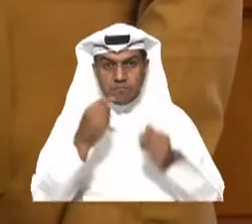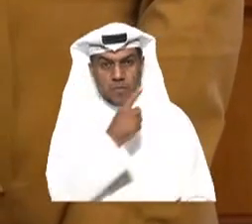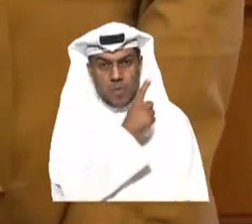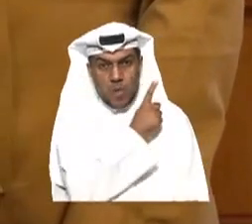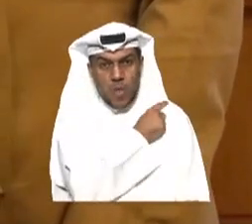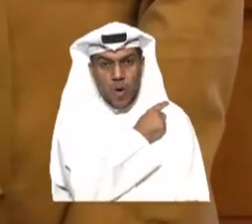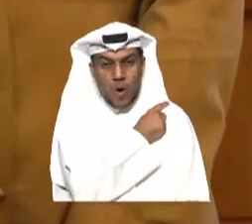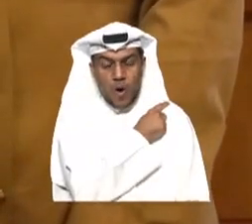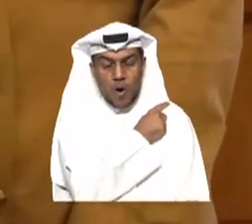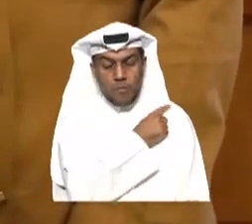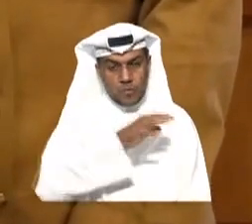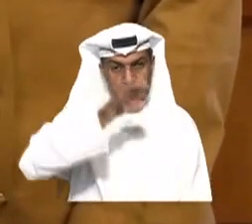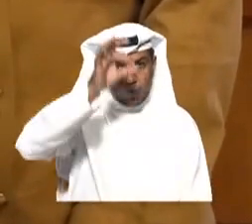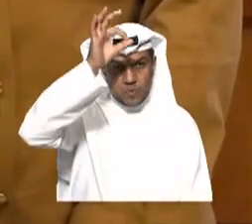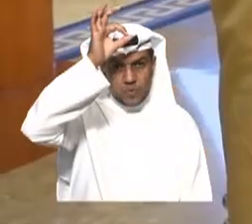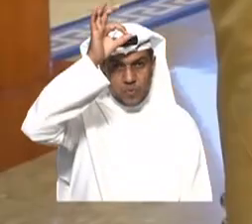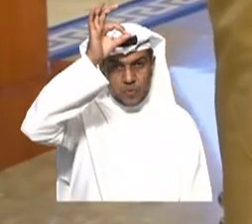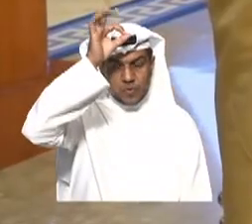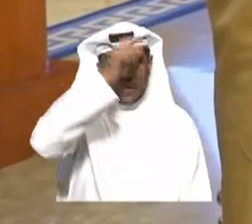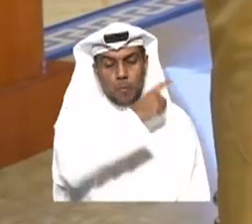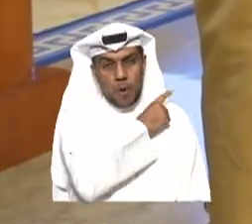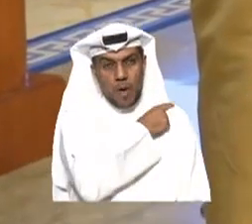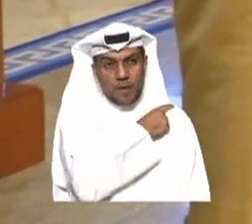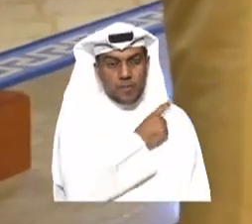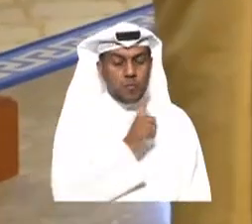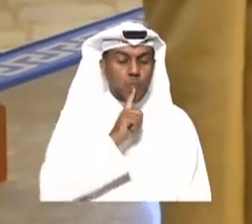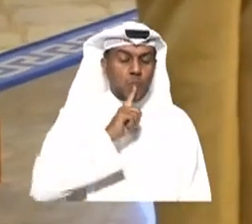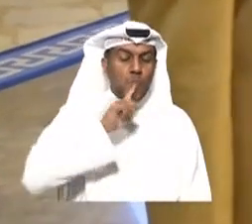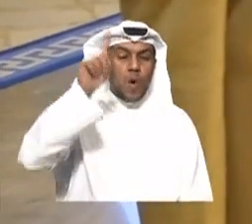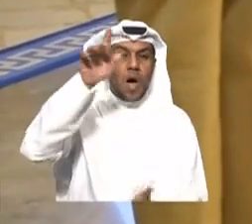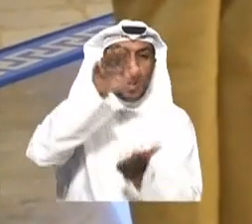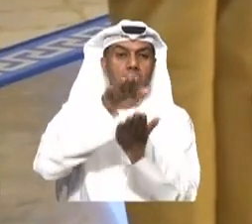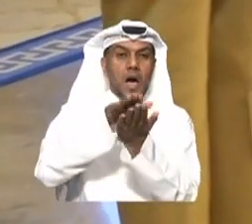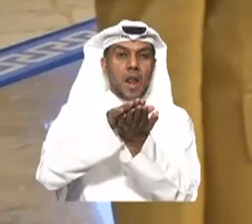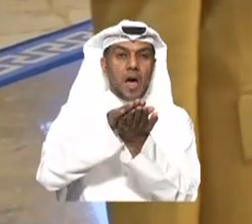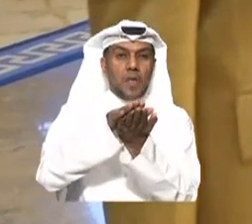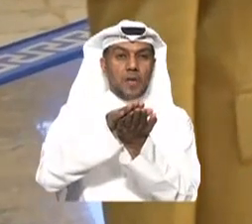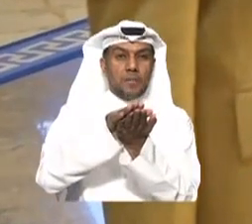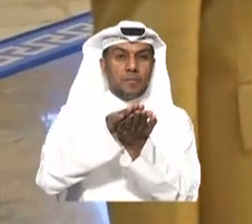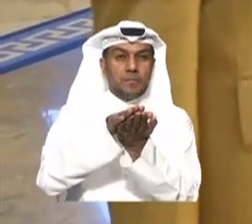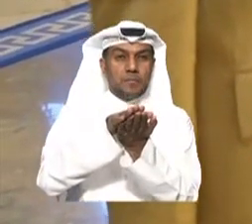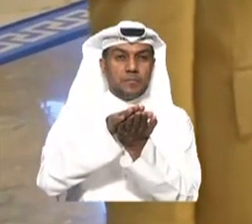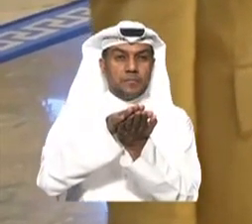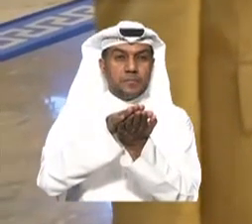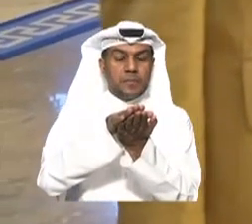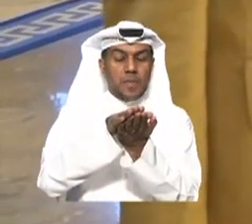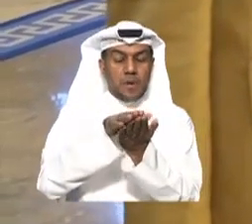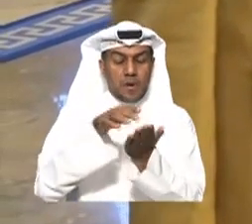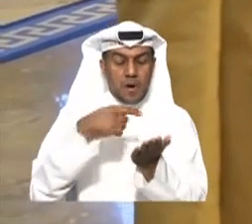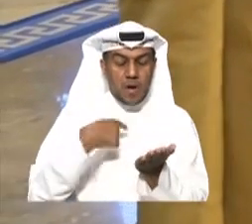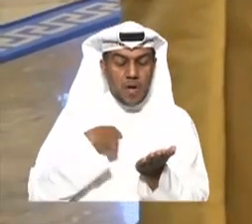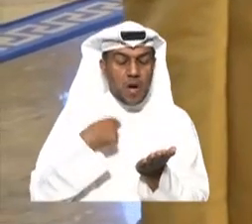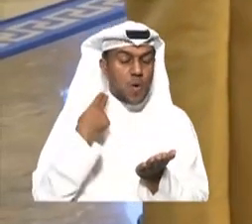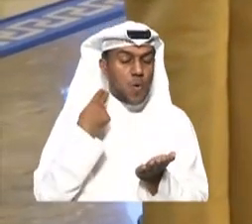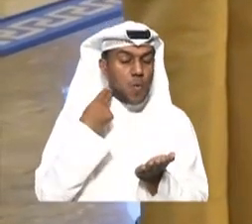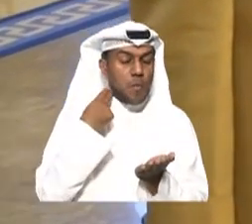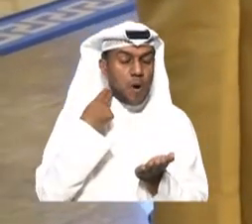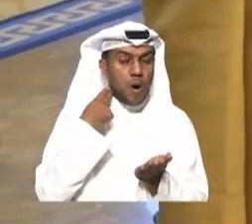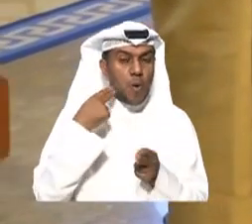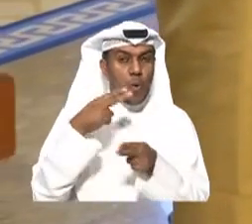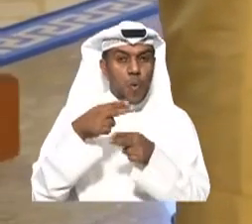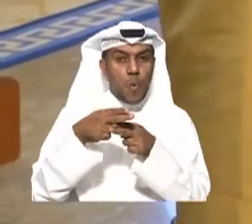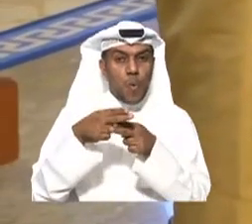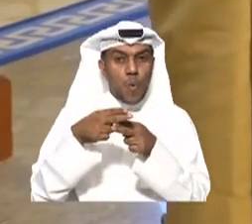بقوة الشرطة برتبة ملازم. أقسم بالله العظيم أن أكون وفيا لدولة الكويت